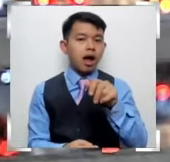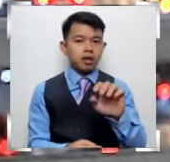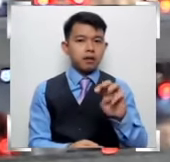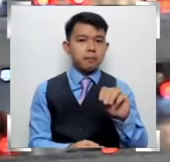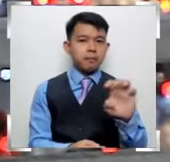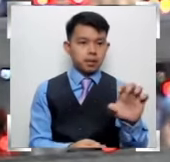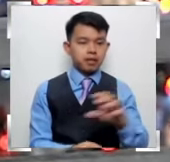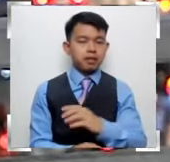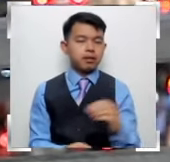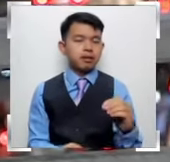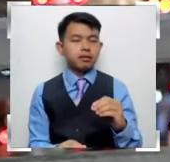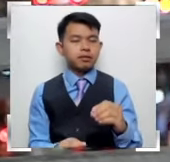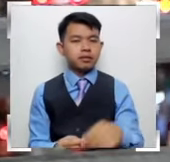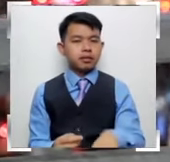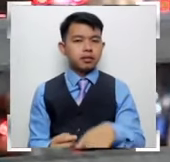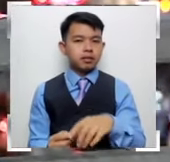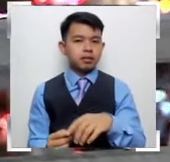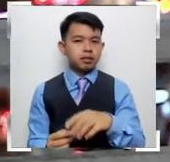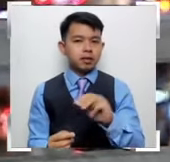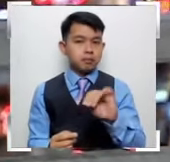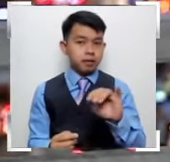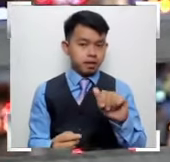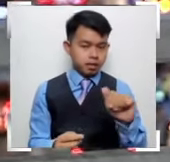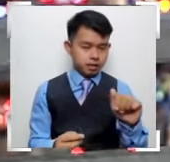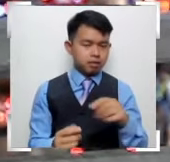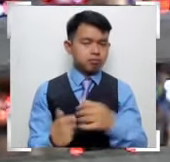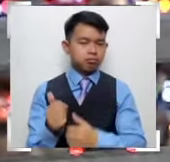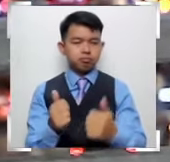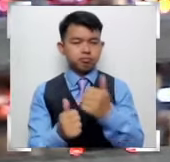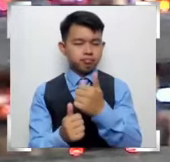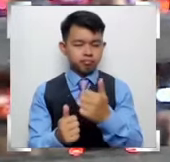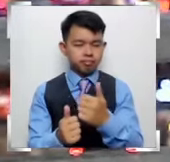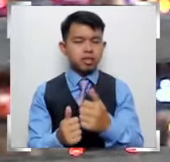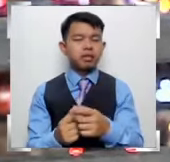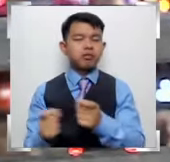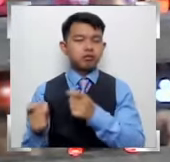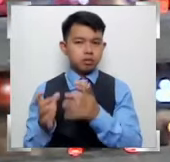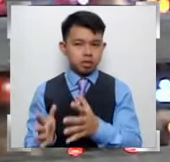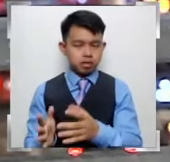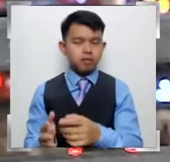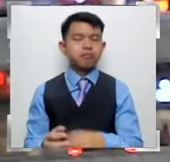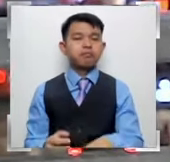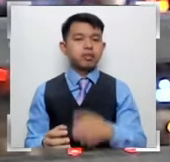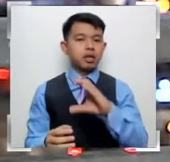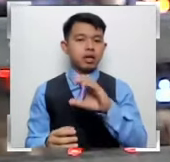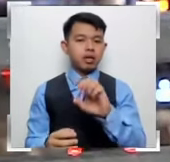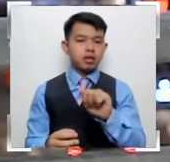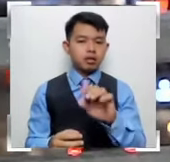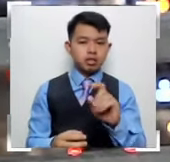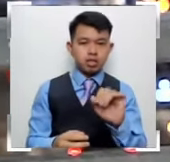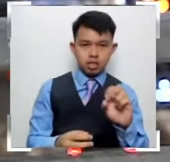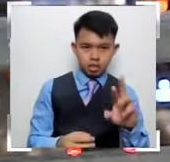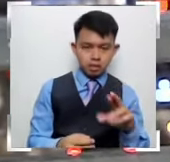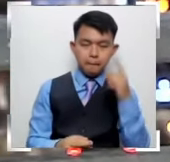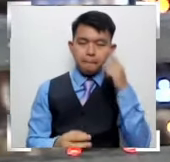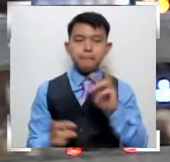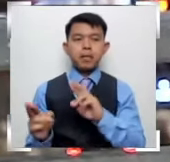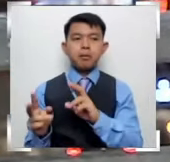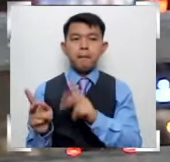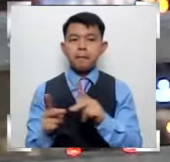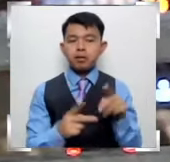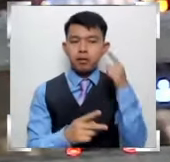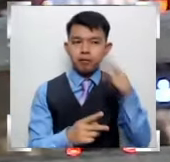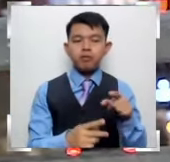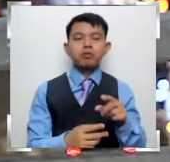General Manager Cesar Chong. Ito ay para pa rin sa paghahanda sa mga biyahe ngayong Semana Santa. At live mula rito